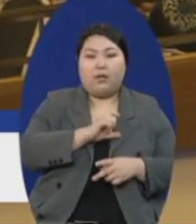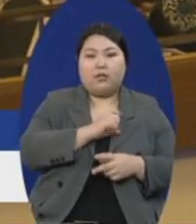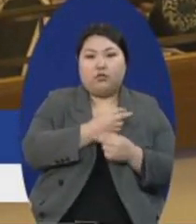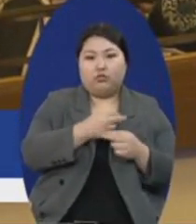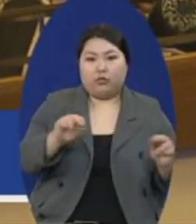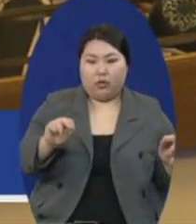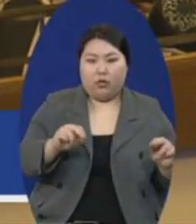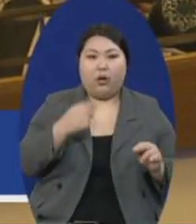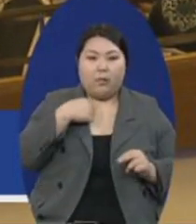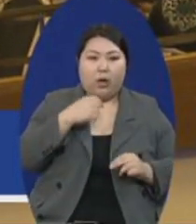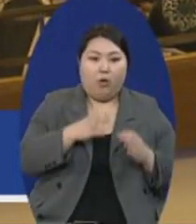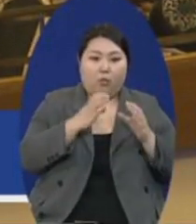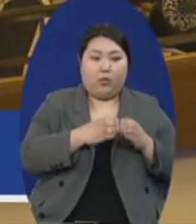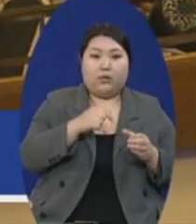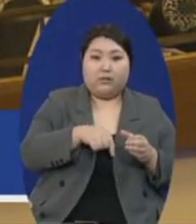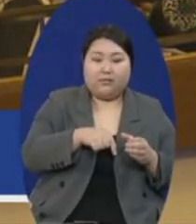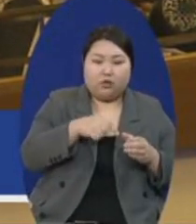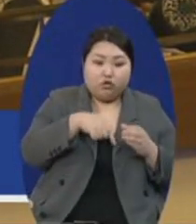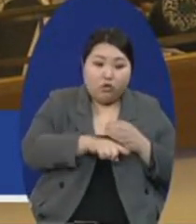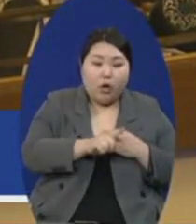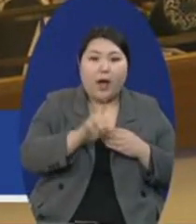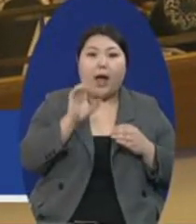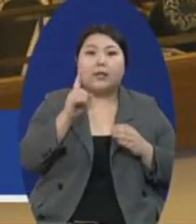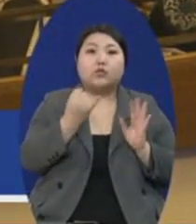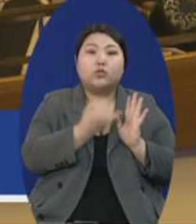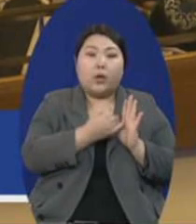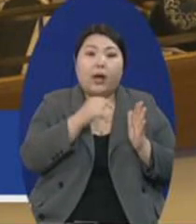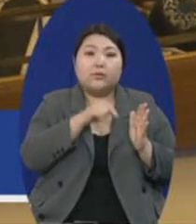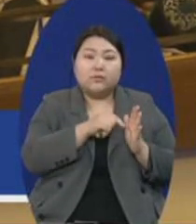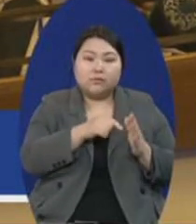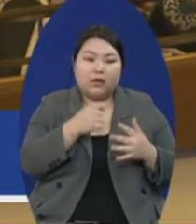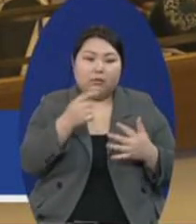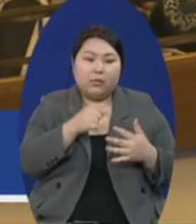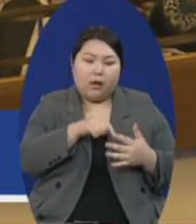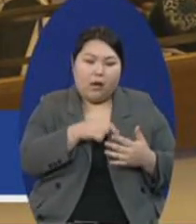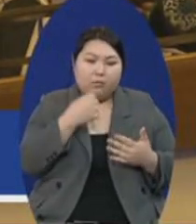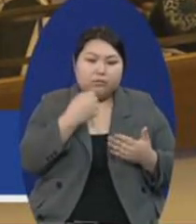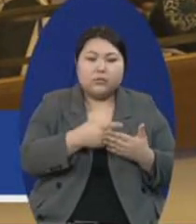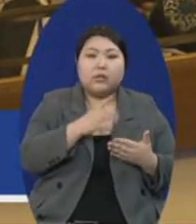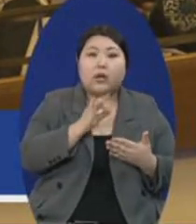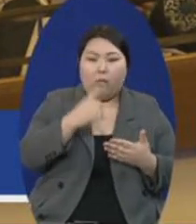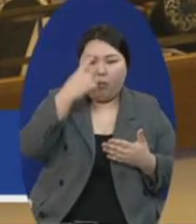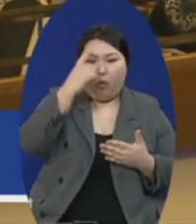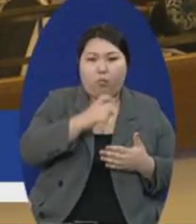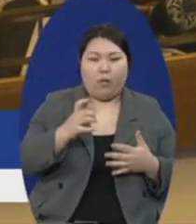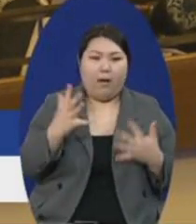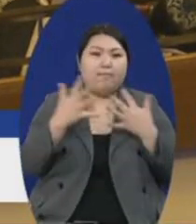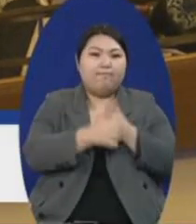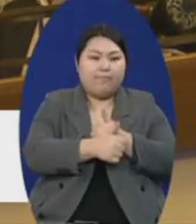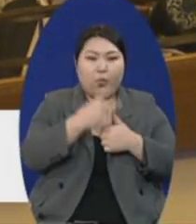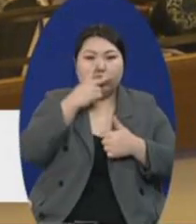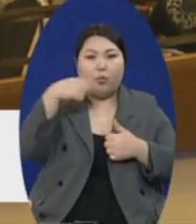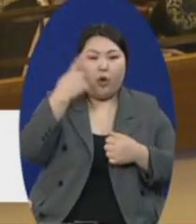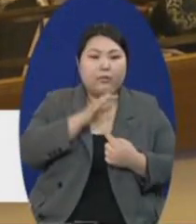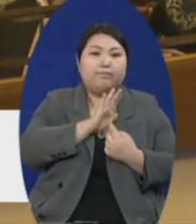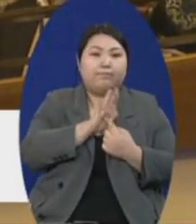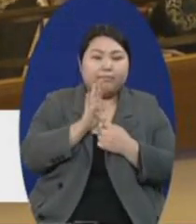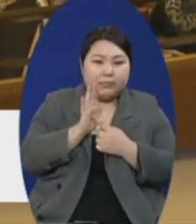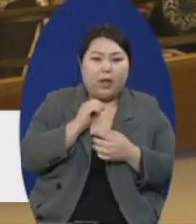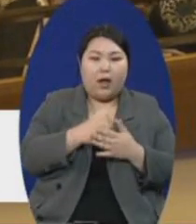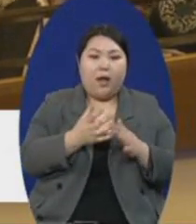хөшөлтөө бүлгийн 16 дугаар зүйл зааснаар бол Монгол хүн эвлэлдэн нэгдэх үдл болоо илэрхийлэх эвлэлийн